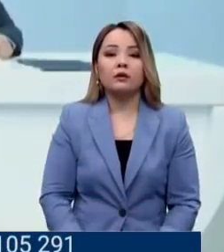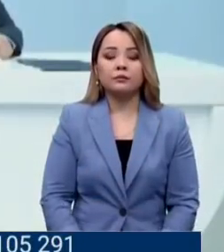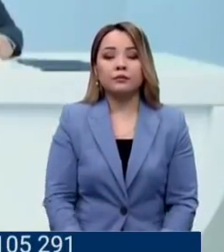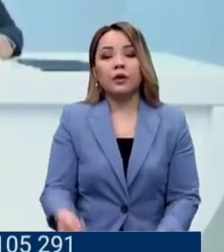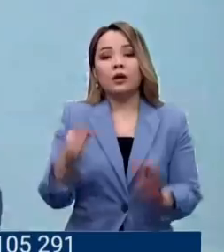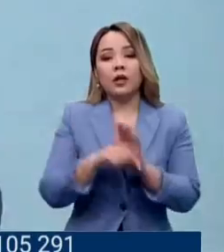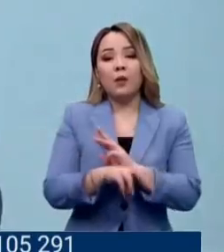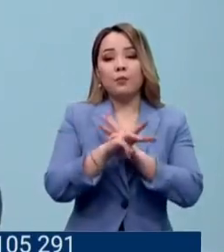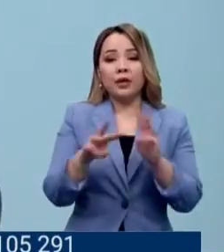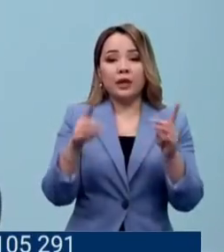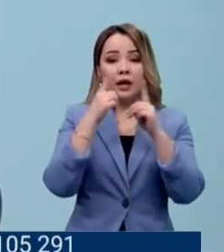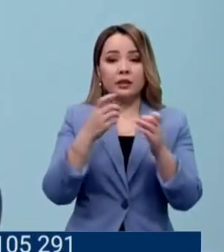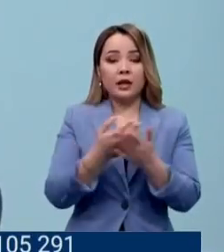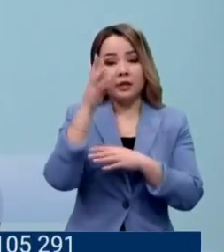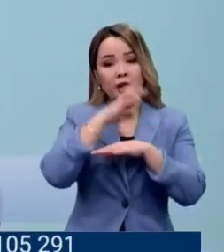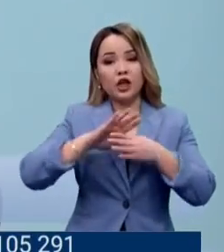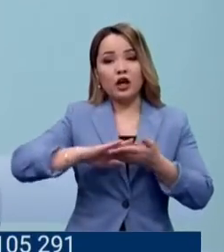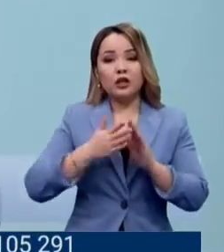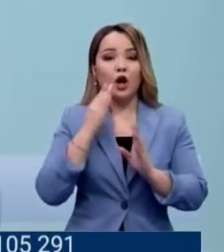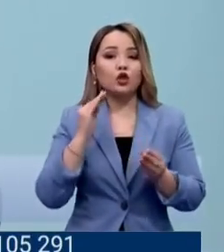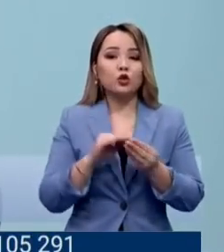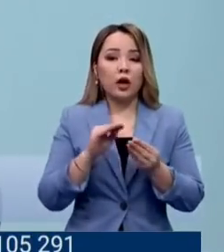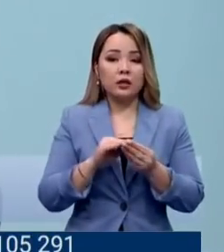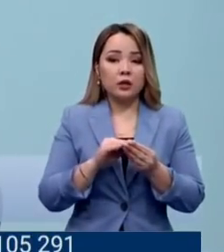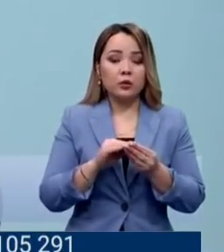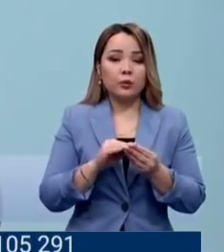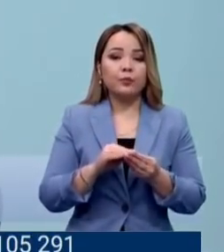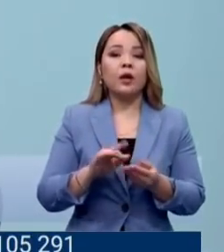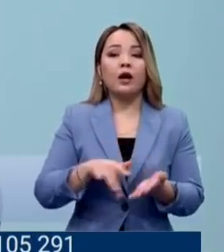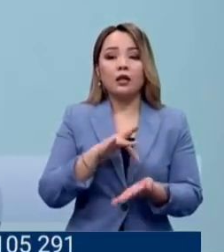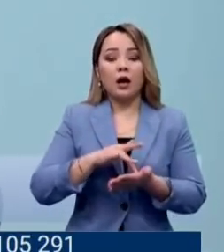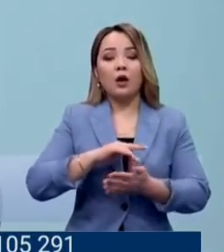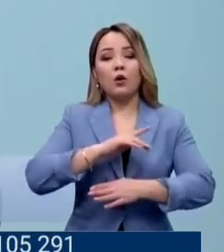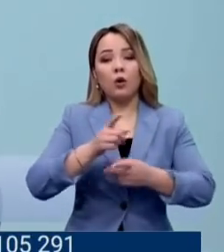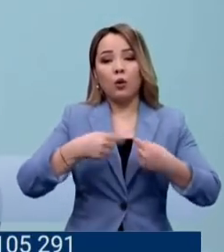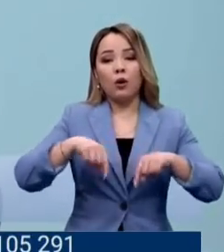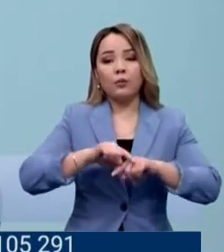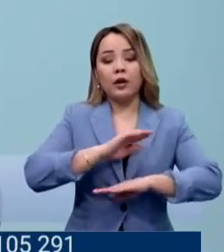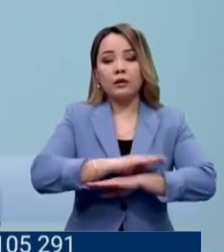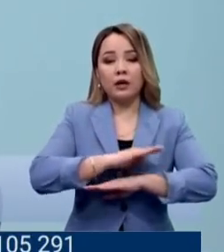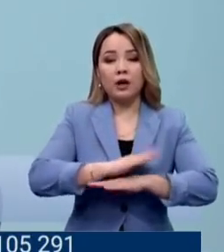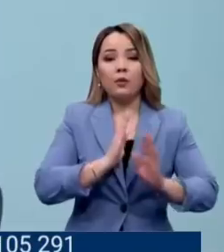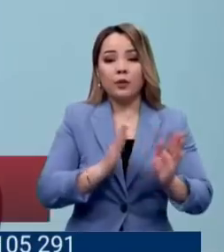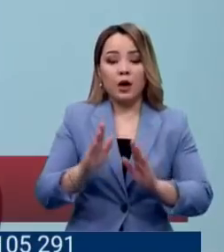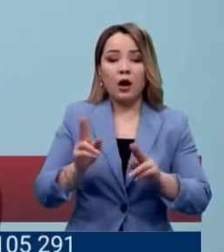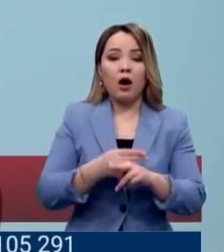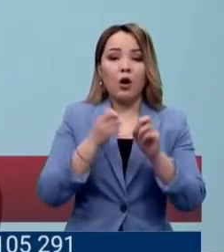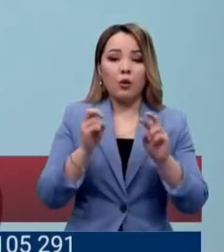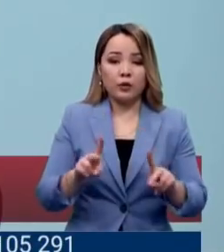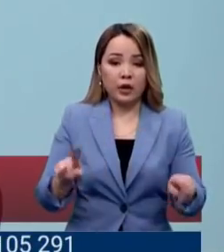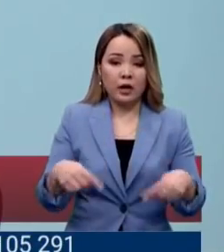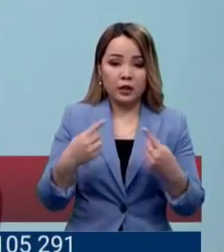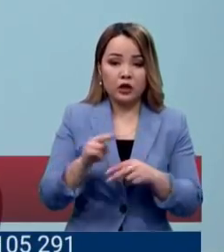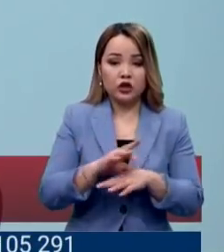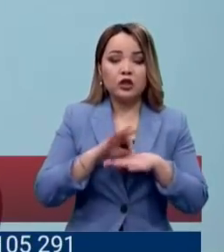Ішкі істер министрлігі елімізде ахуалды тұрақтандыру, қоғамдық тәртіпті және қауіпсіздікті қалпына келтіру